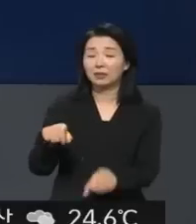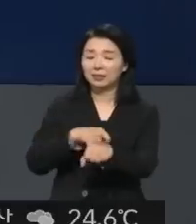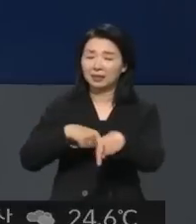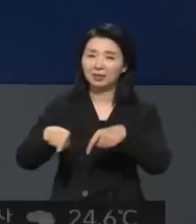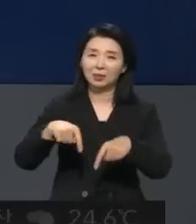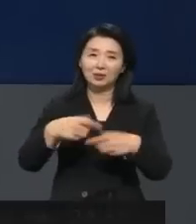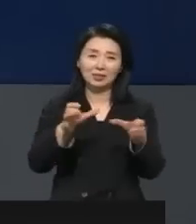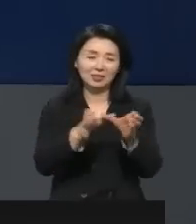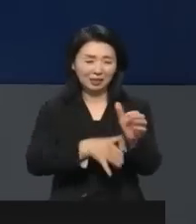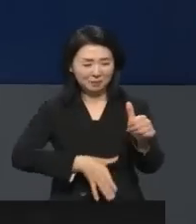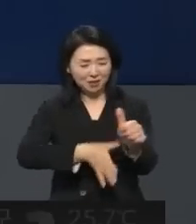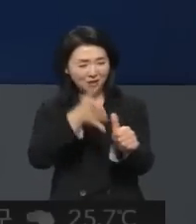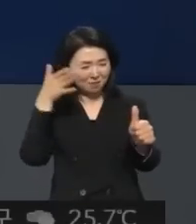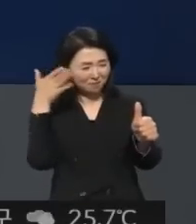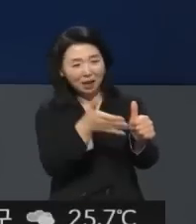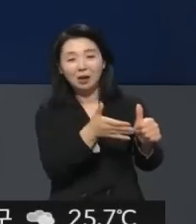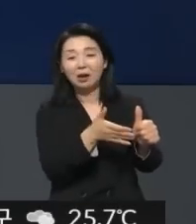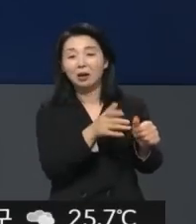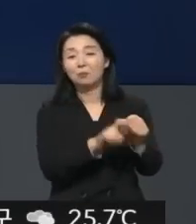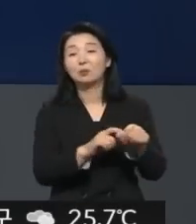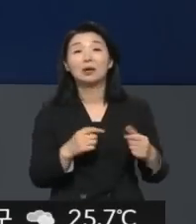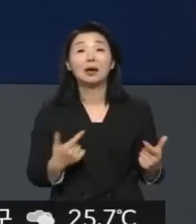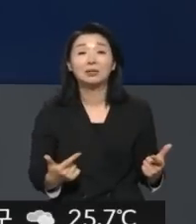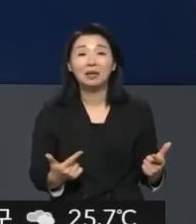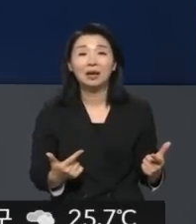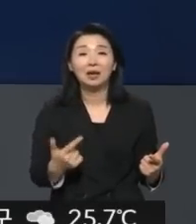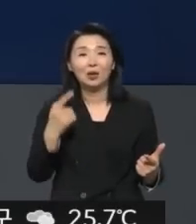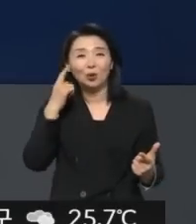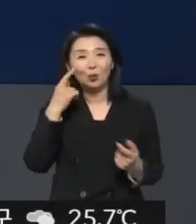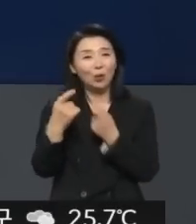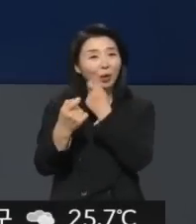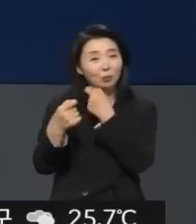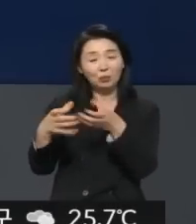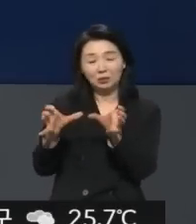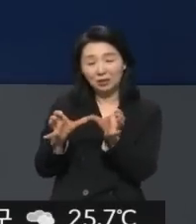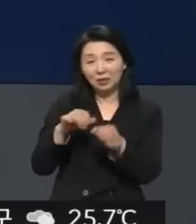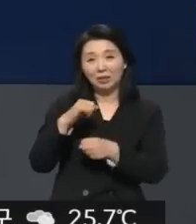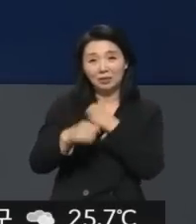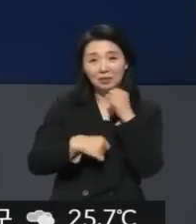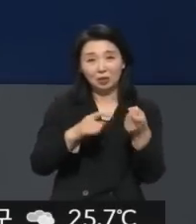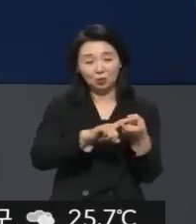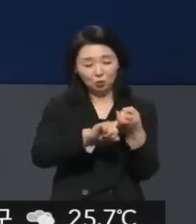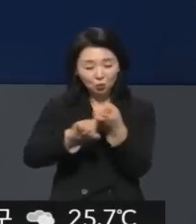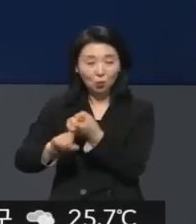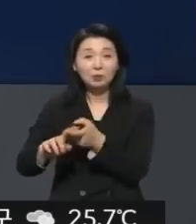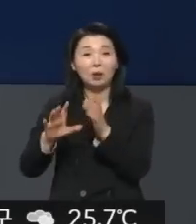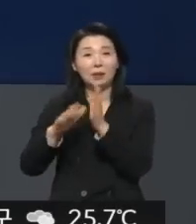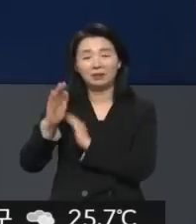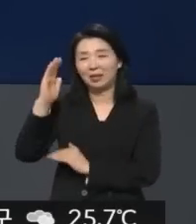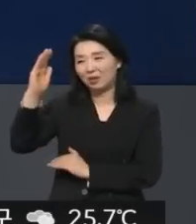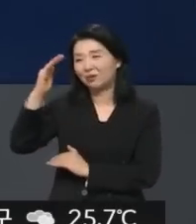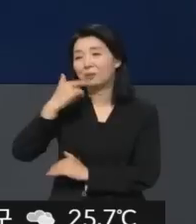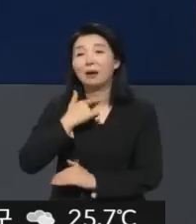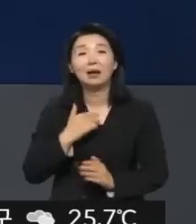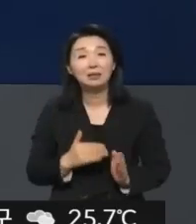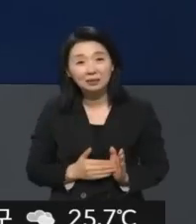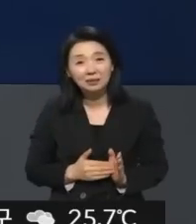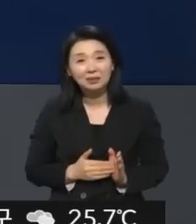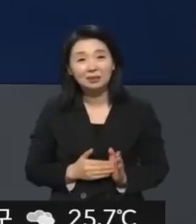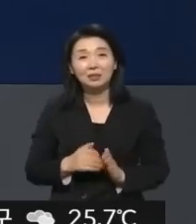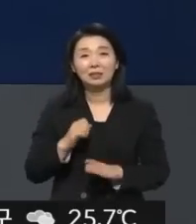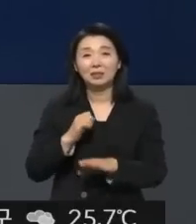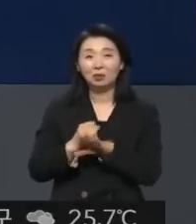정치 세력을 겨냥한 건 아니었다. 보수단체인 자유총연맹에서의 연설이었다는 점에서